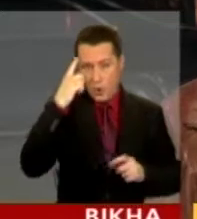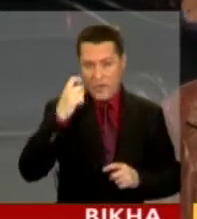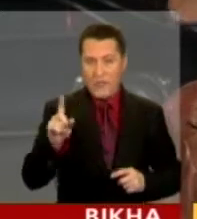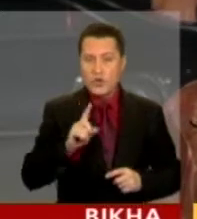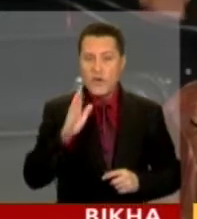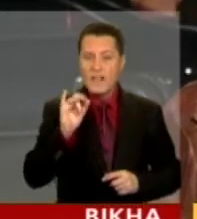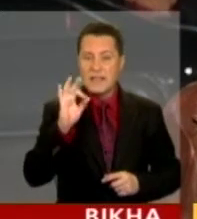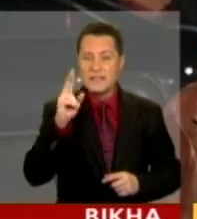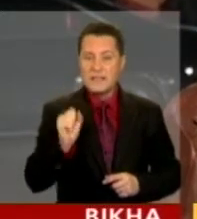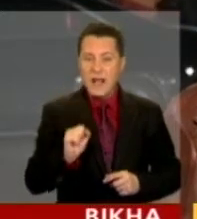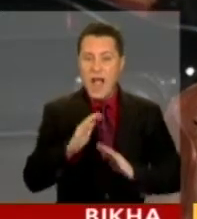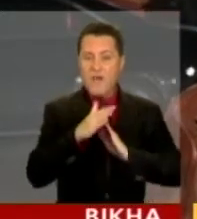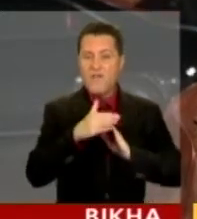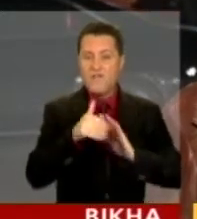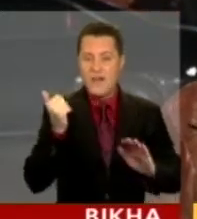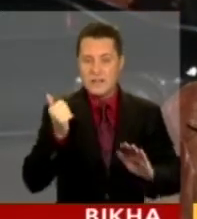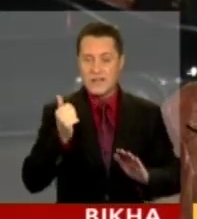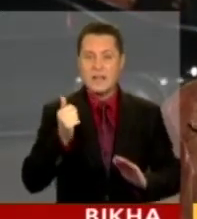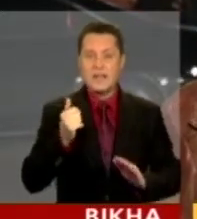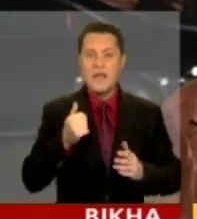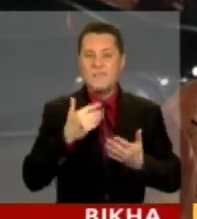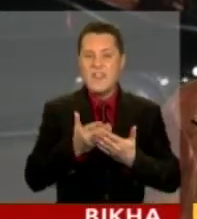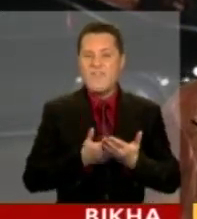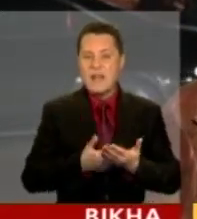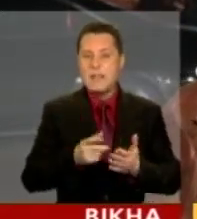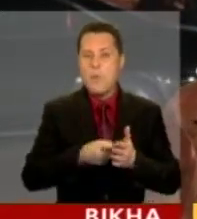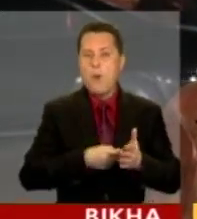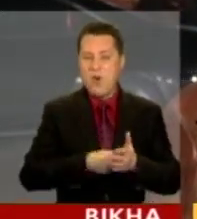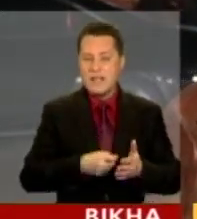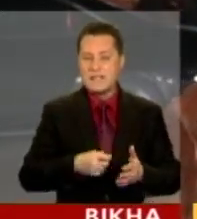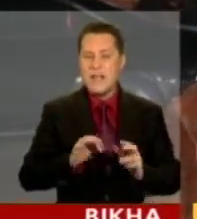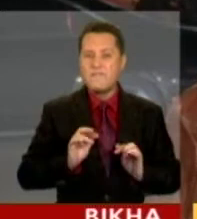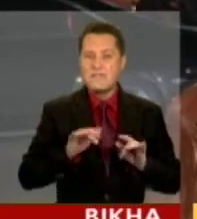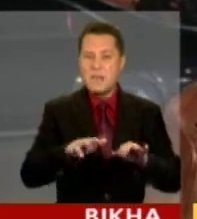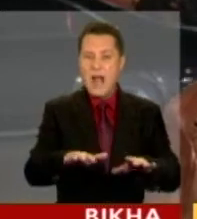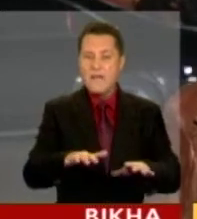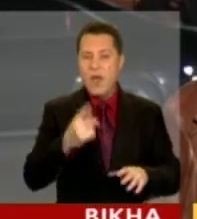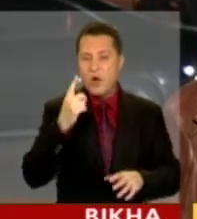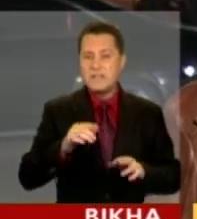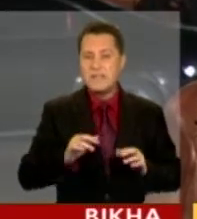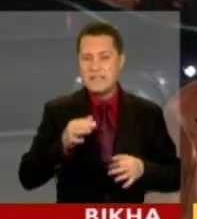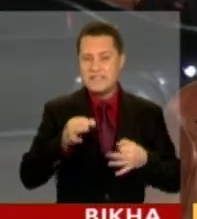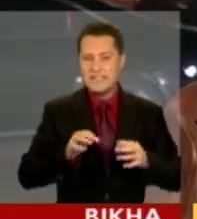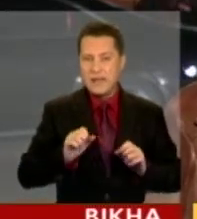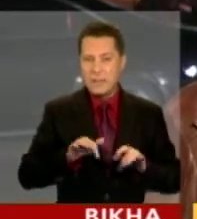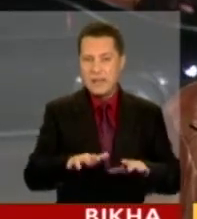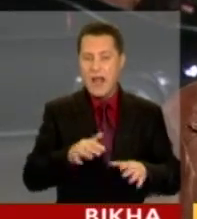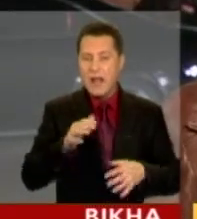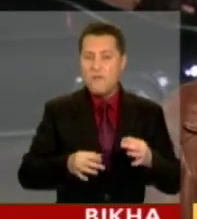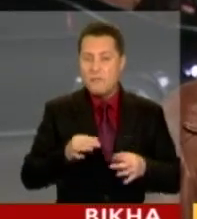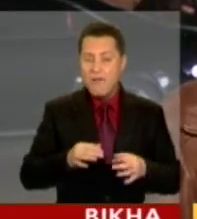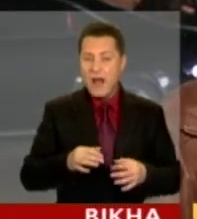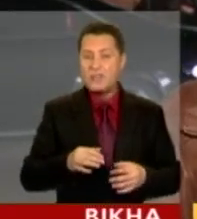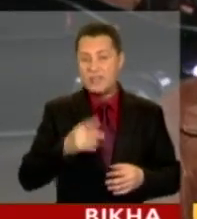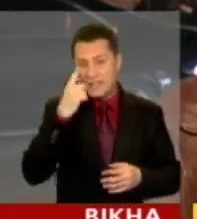Власенка викликали давати покази в справі в одній з кримінальних проваджень, а, власне, за